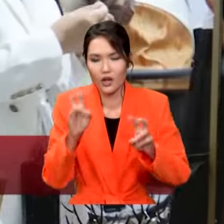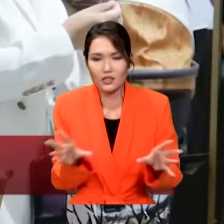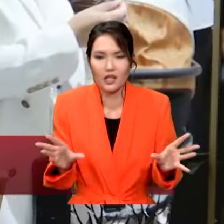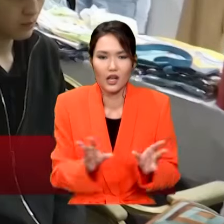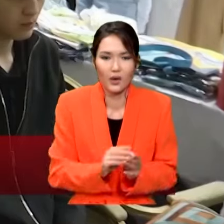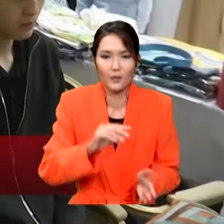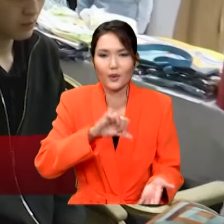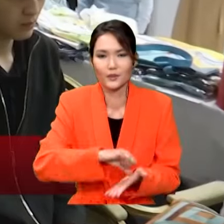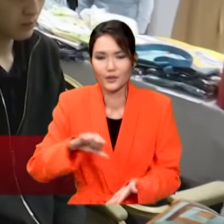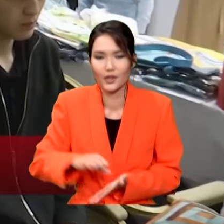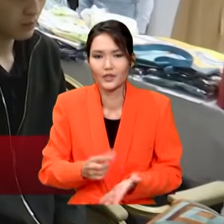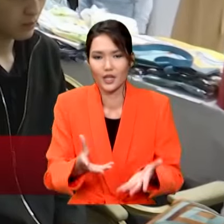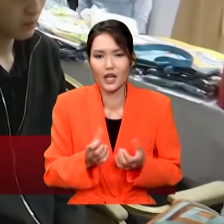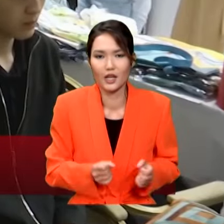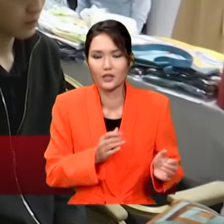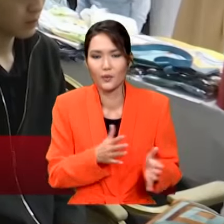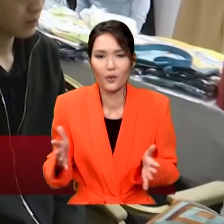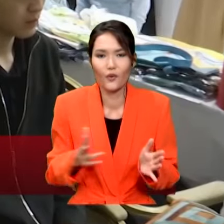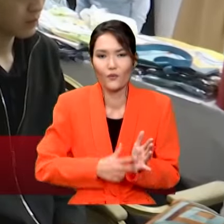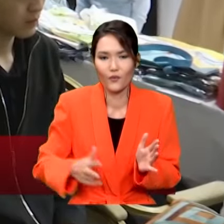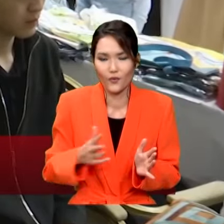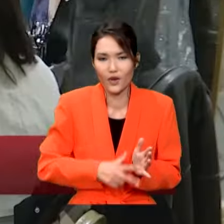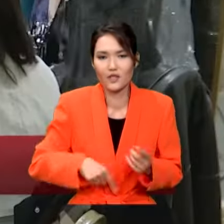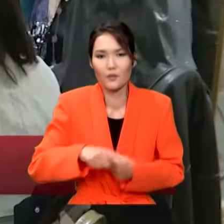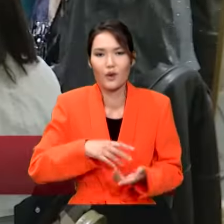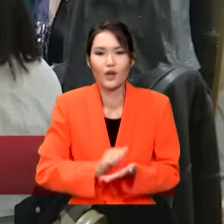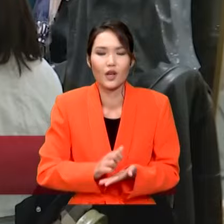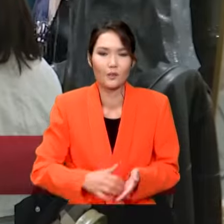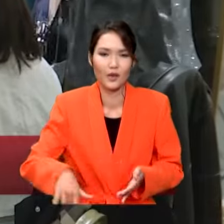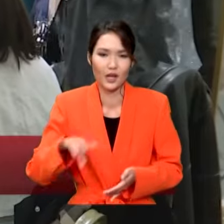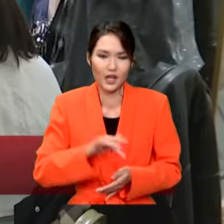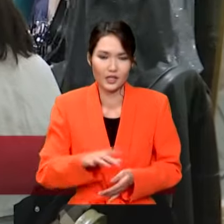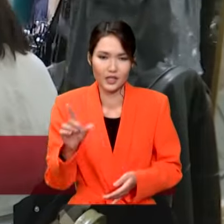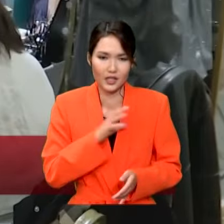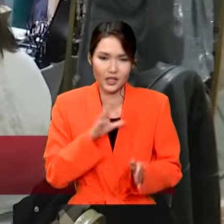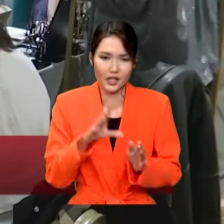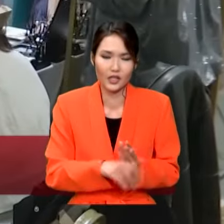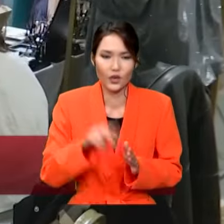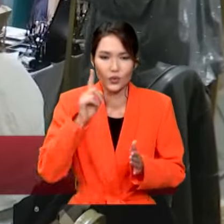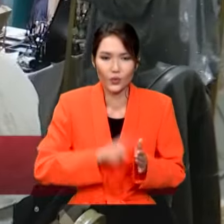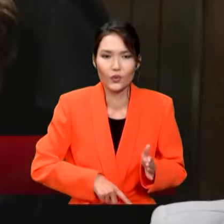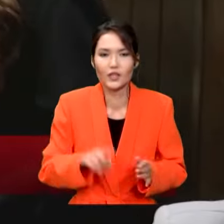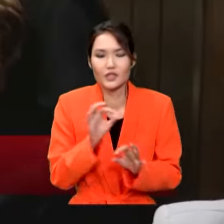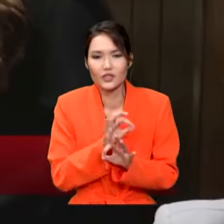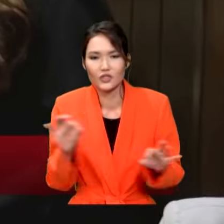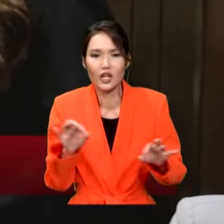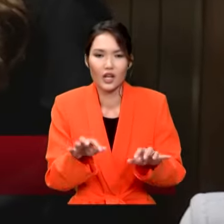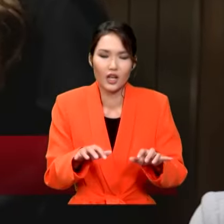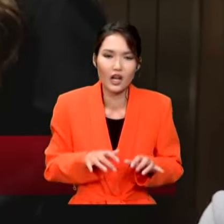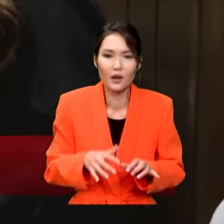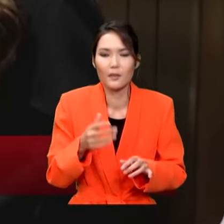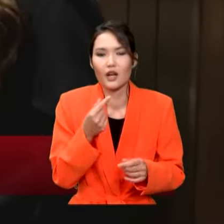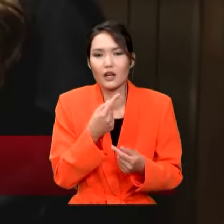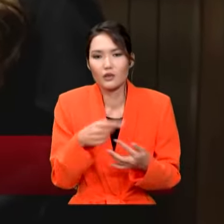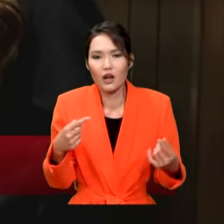выставку, участие в которой приняло порядка 80 предпринимательниц страны, в том числе ювелирный, хлебопекарный, кондитерский,